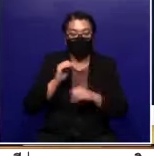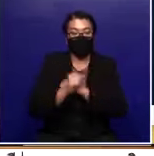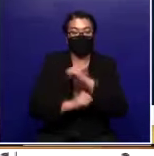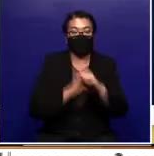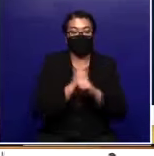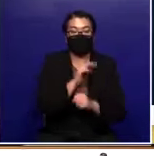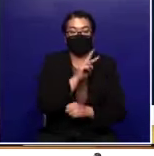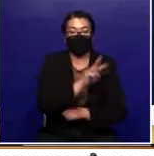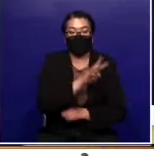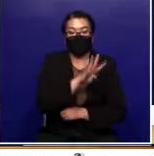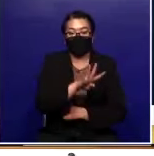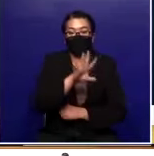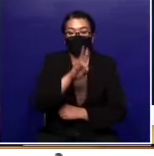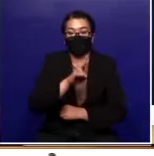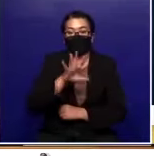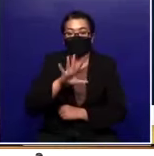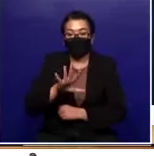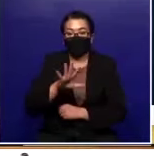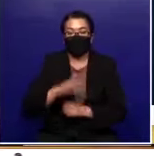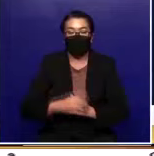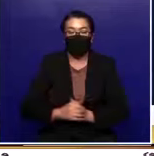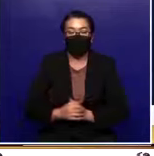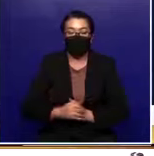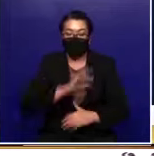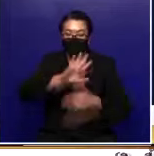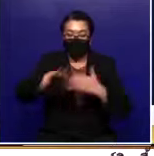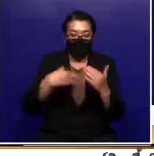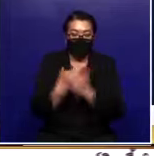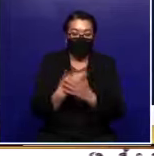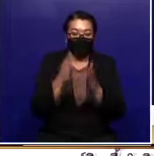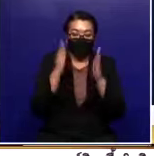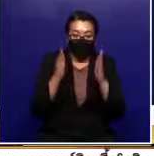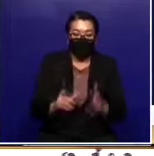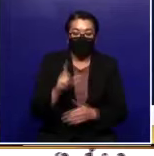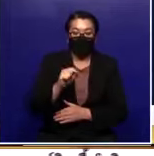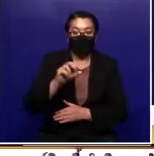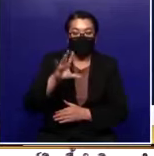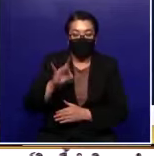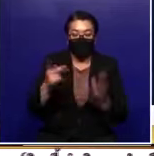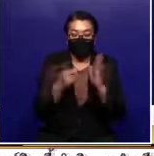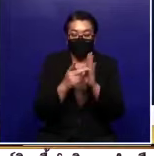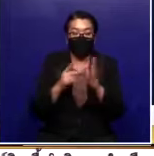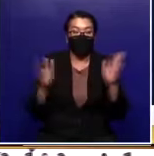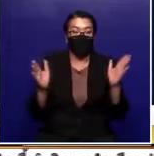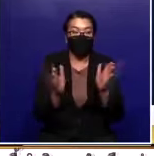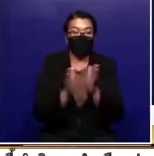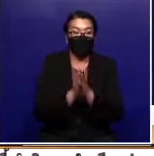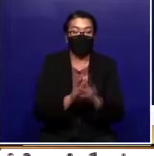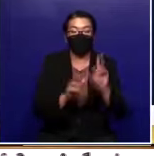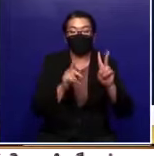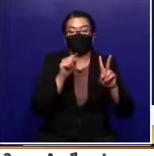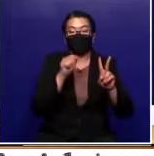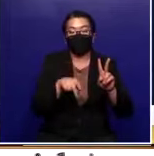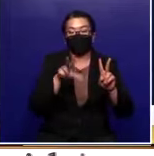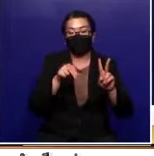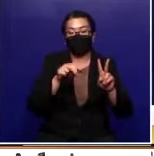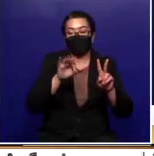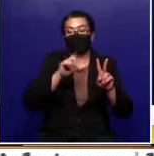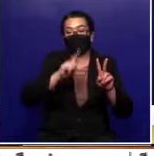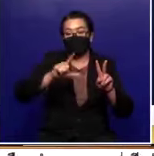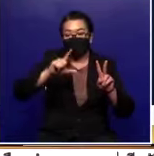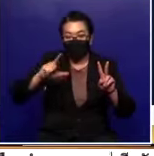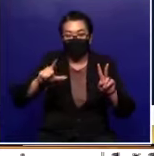กครองจนถึงปัจจุบันนี้มี28คนกู้กันไปเฉลี่ยรวม 2.39 ล้านล้านบาท